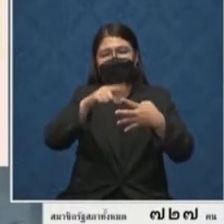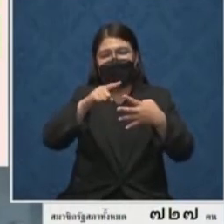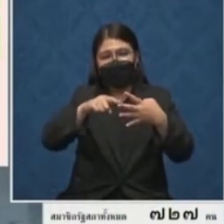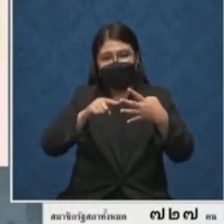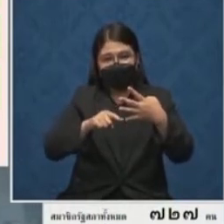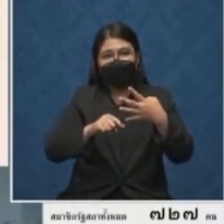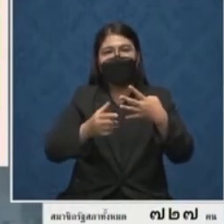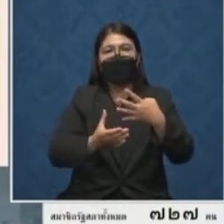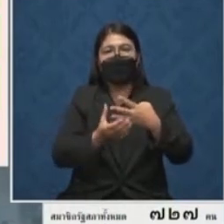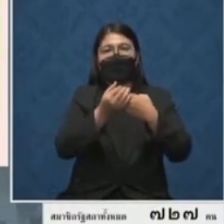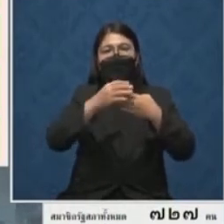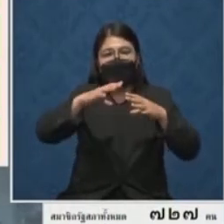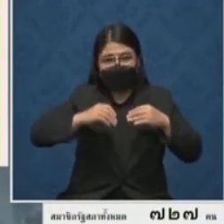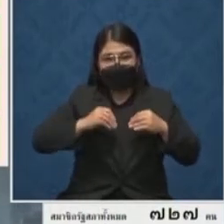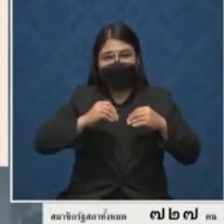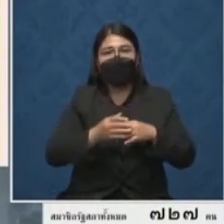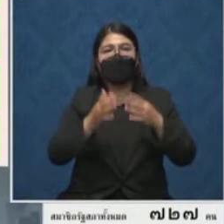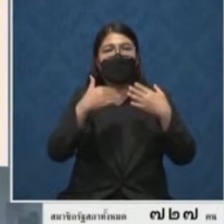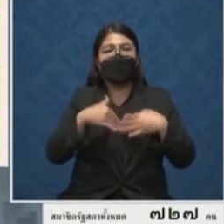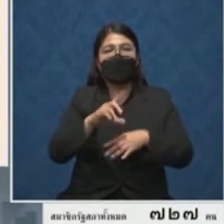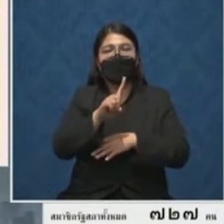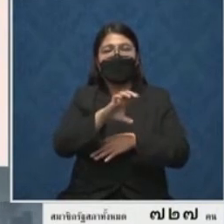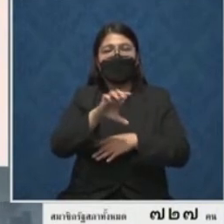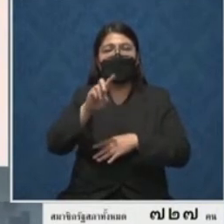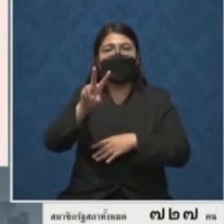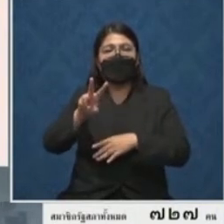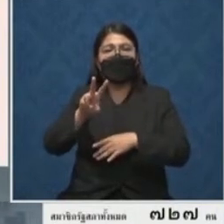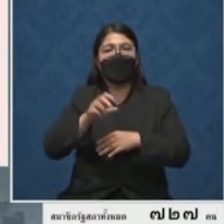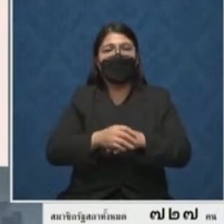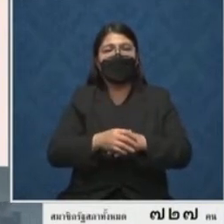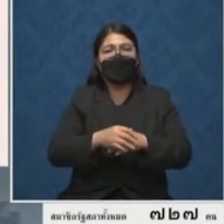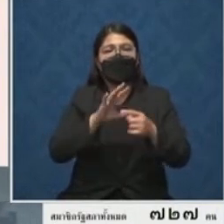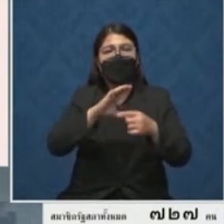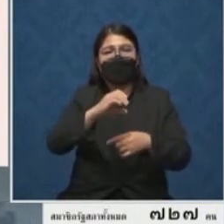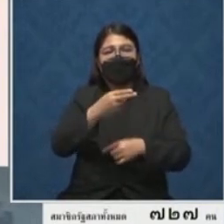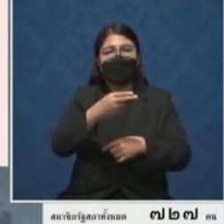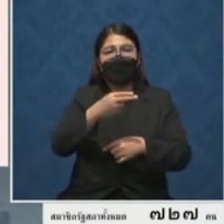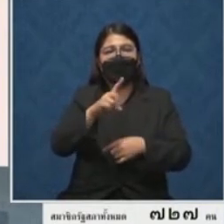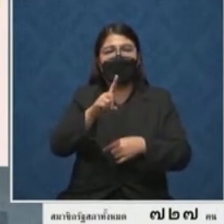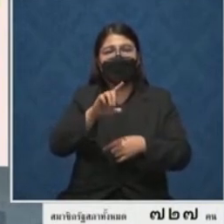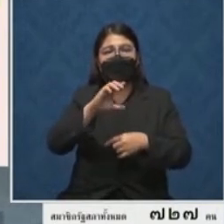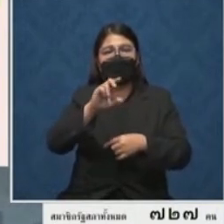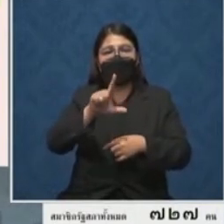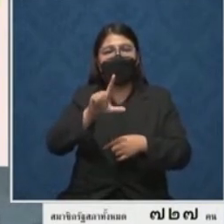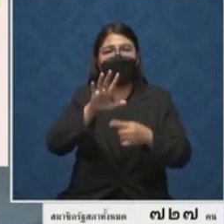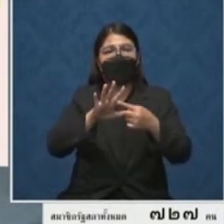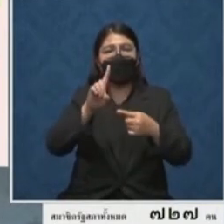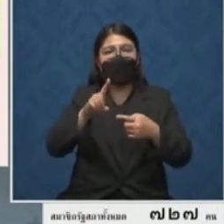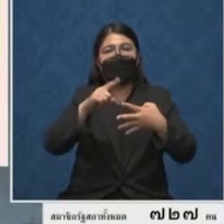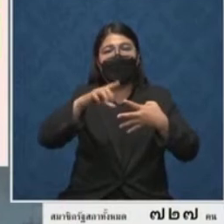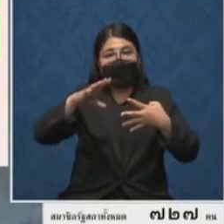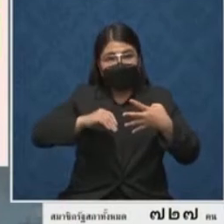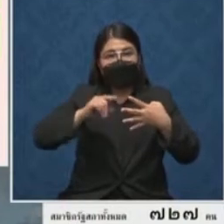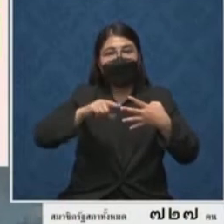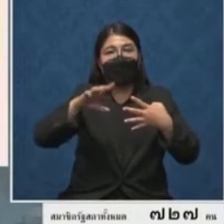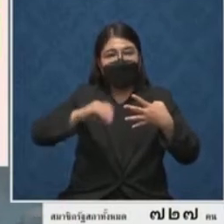การ 102นายฉลาดถามช่วง 1รับหลักการ2รับหลักการ